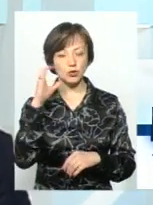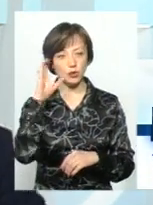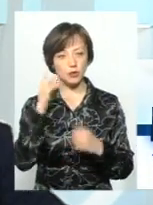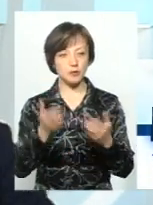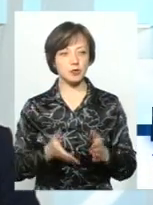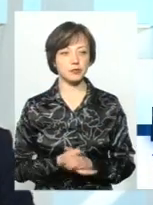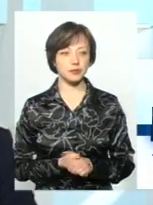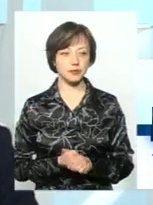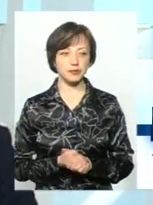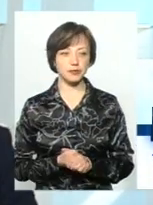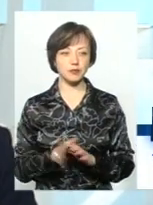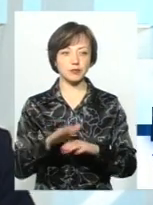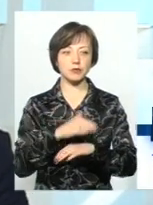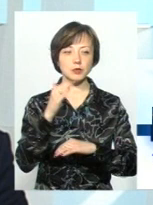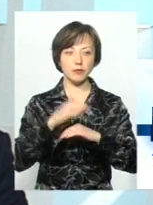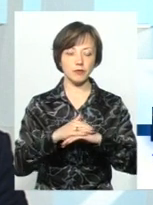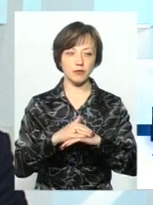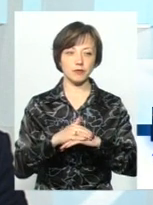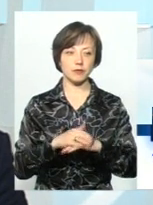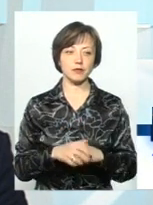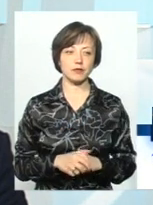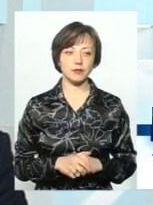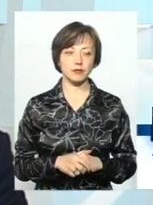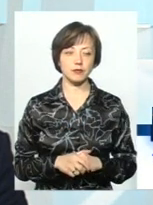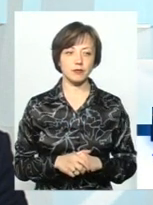слухаємо. Добрий вечір.